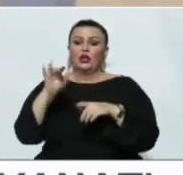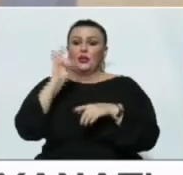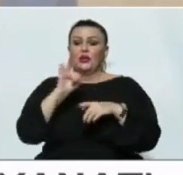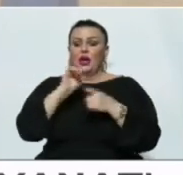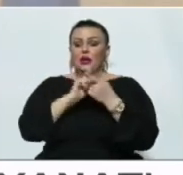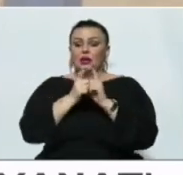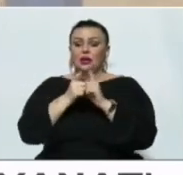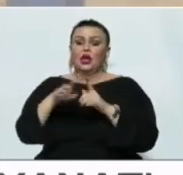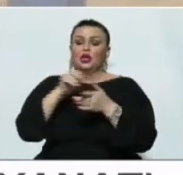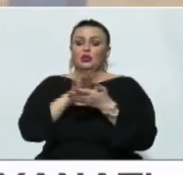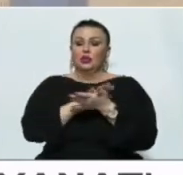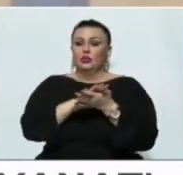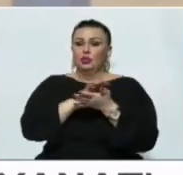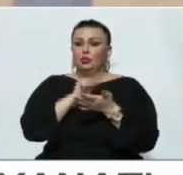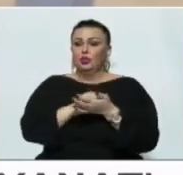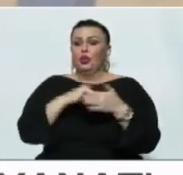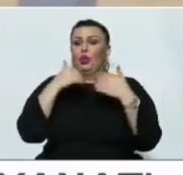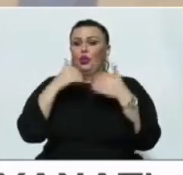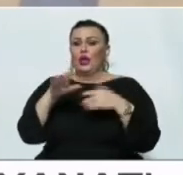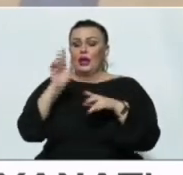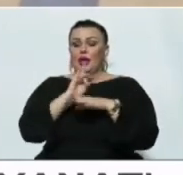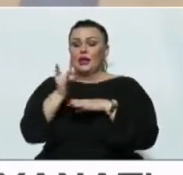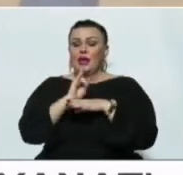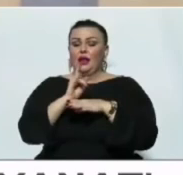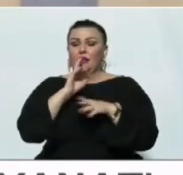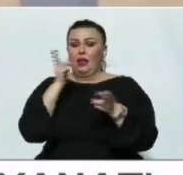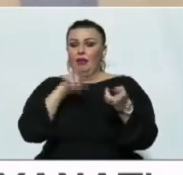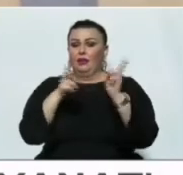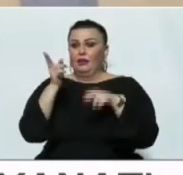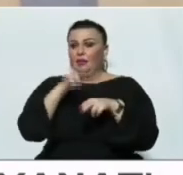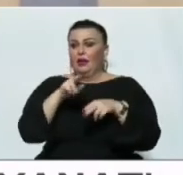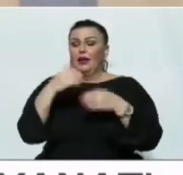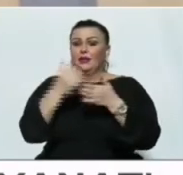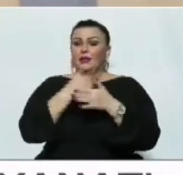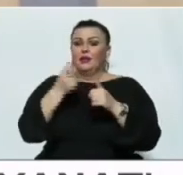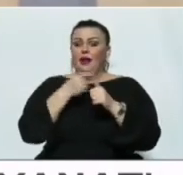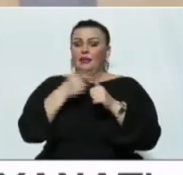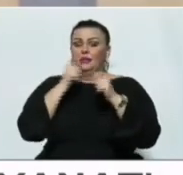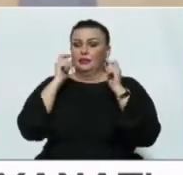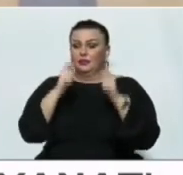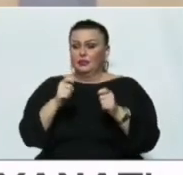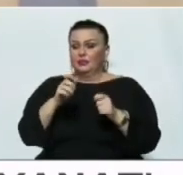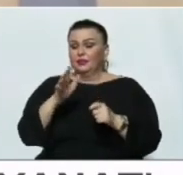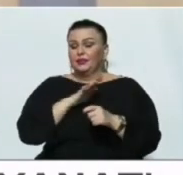tarixi falsifikasiya olunub, onlara yalandan qondarma yeni toponimlər, yeni adlar